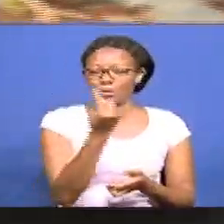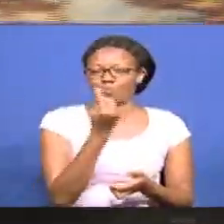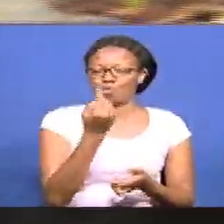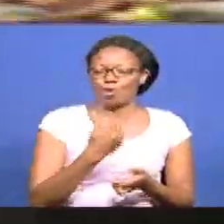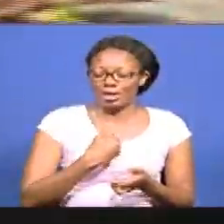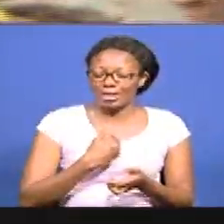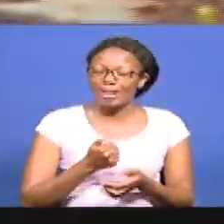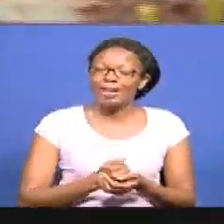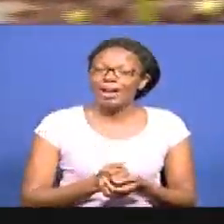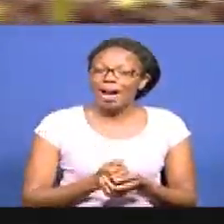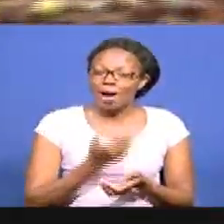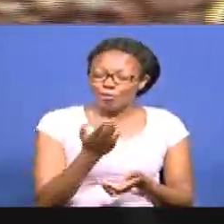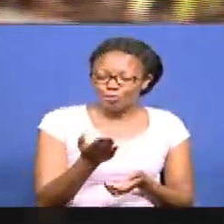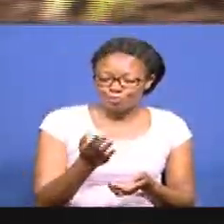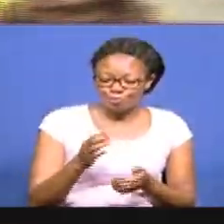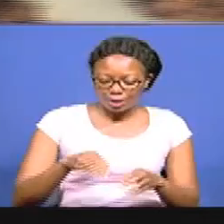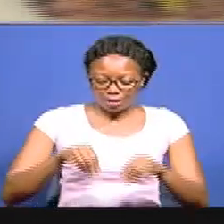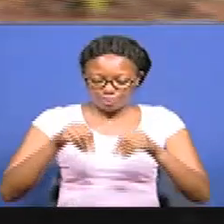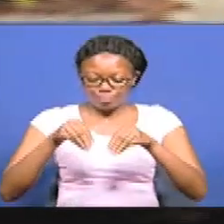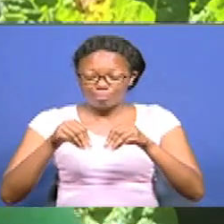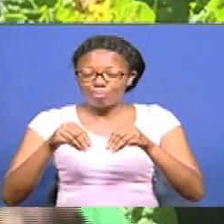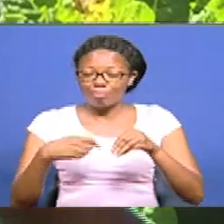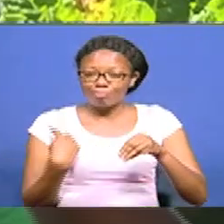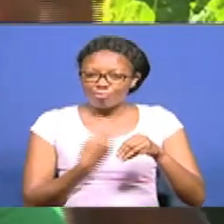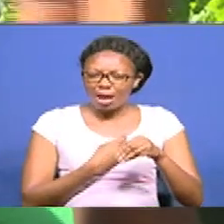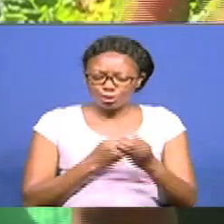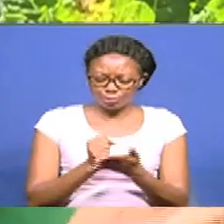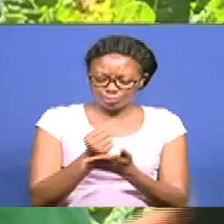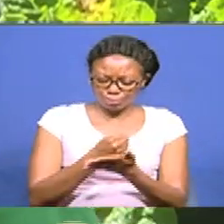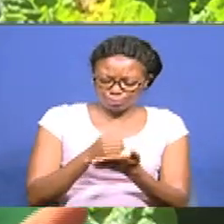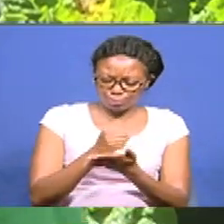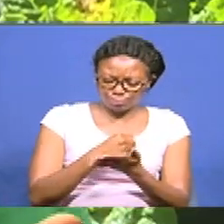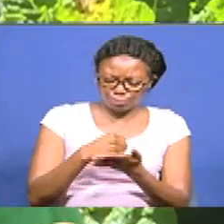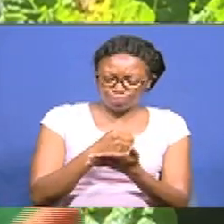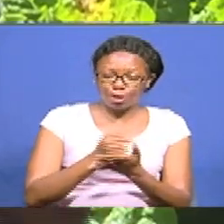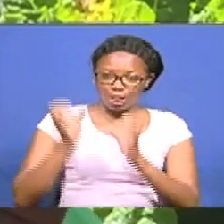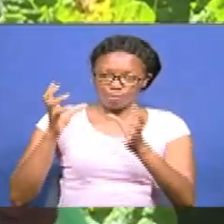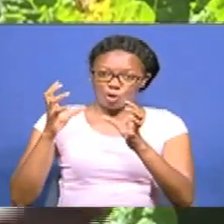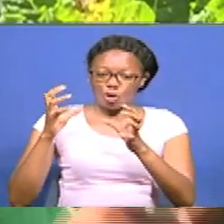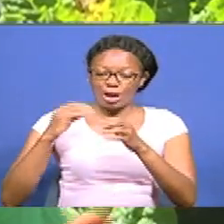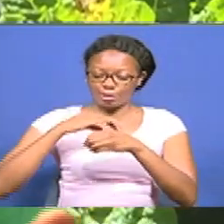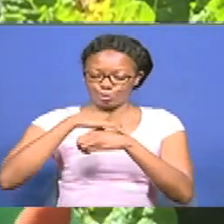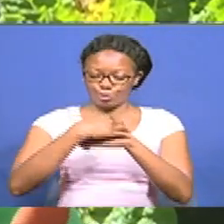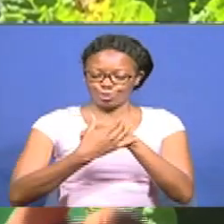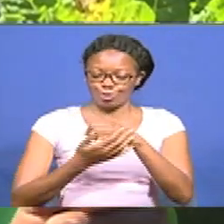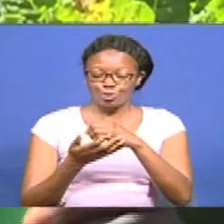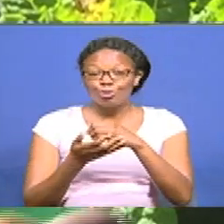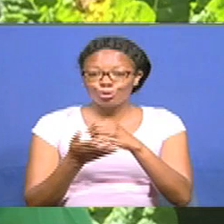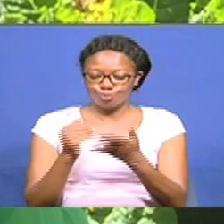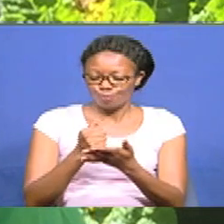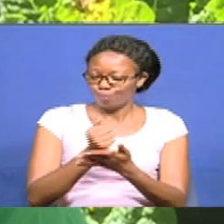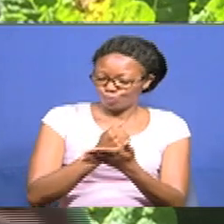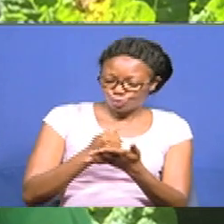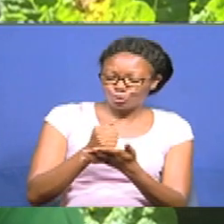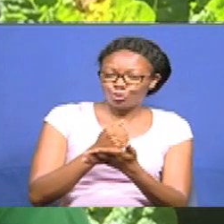Hiyo mchanga yetu huwa imetoka kwa kusiagwa kwa ile shell ya coconut. So